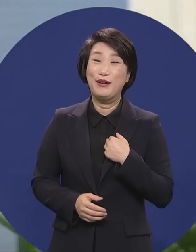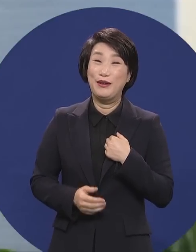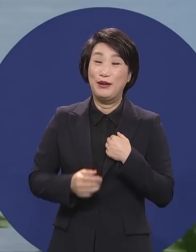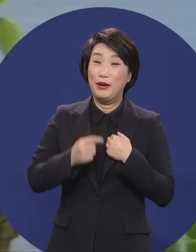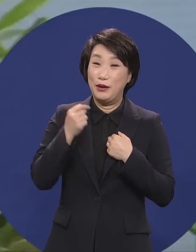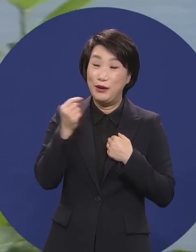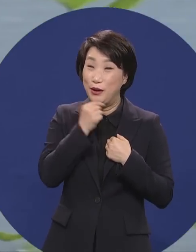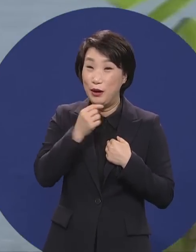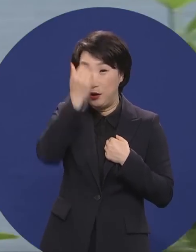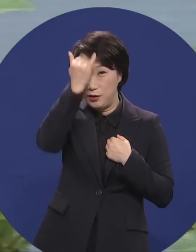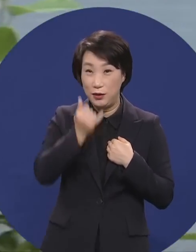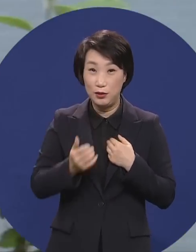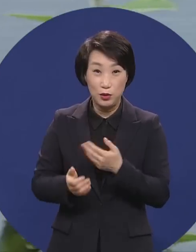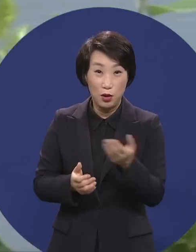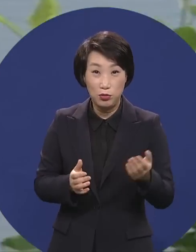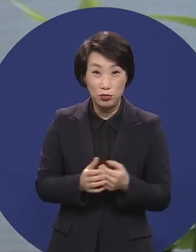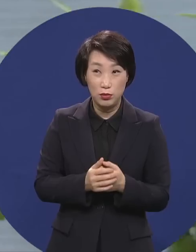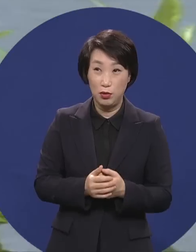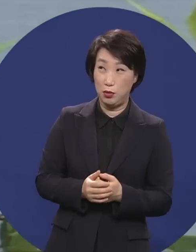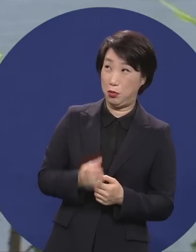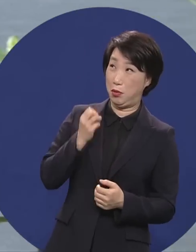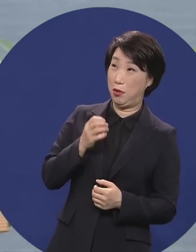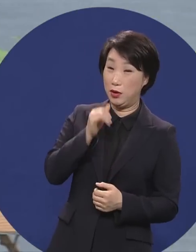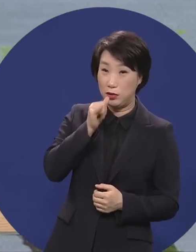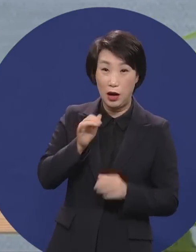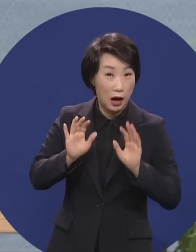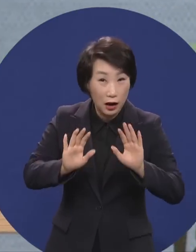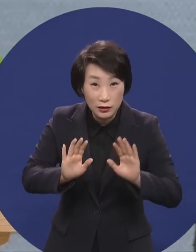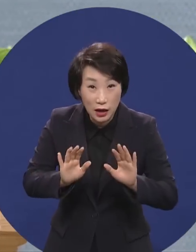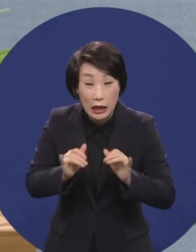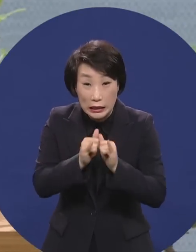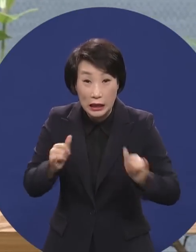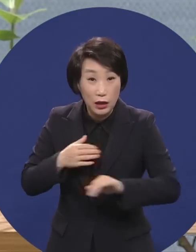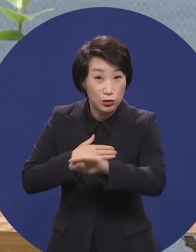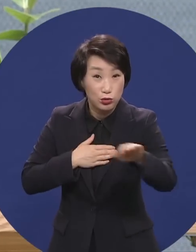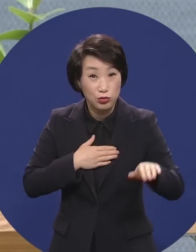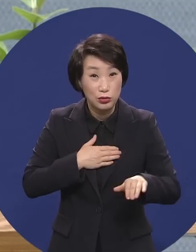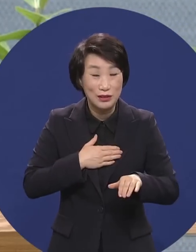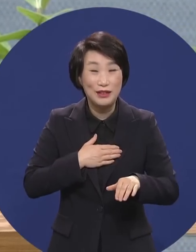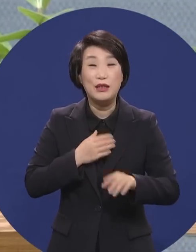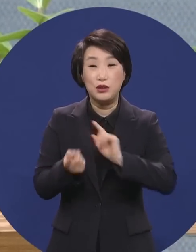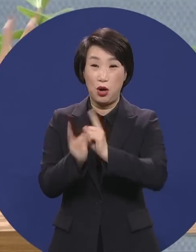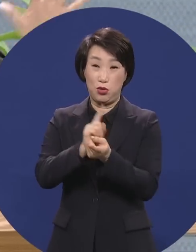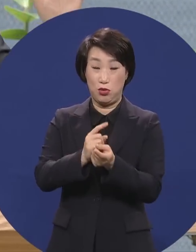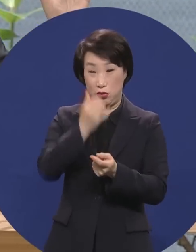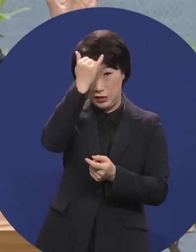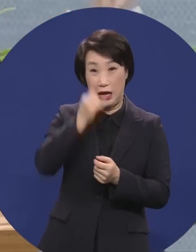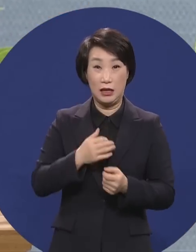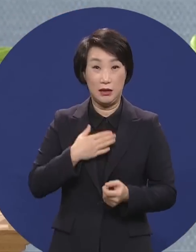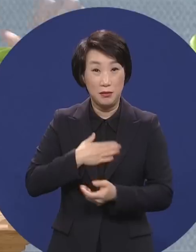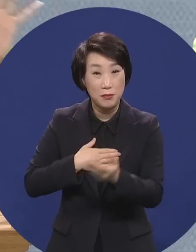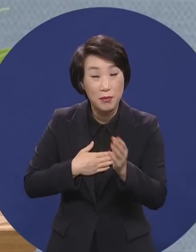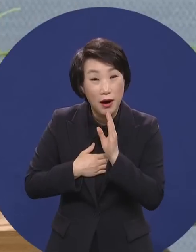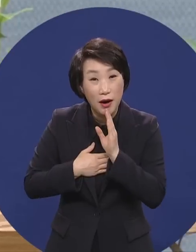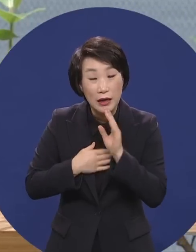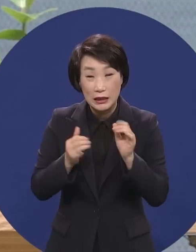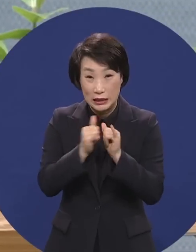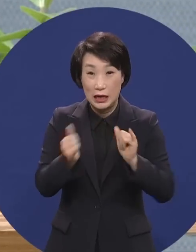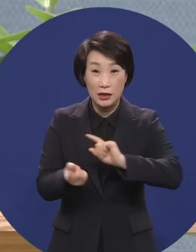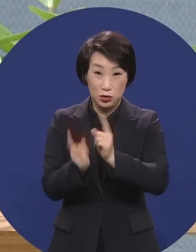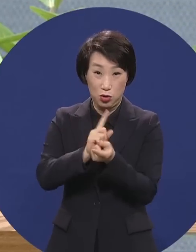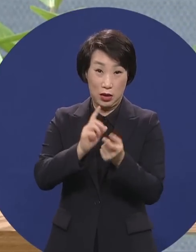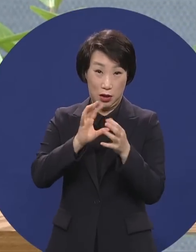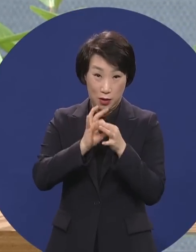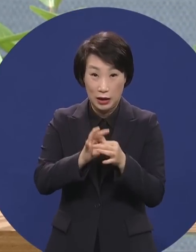것들이 다 별것 아닌 것 같지만 인간과 인간을 알아보는 인간과 인간끼리